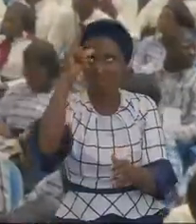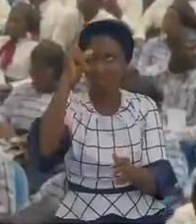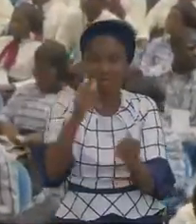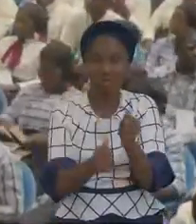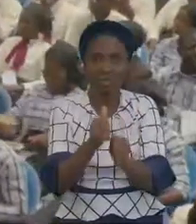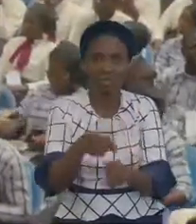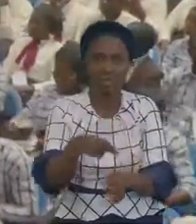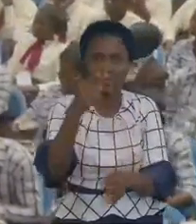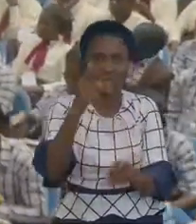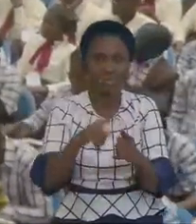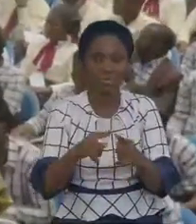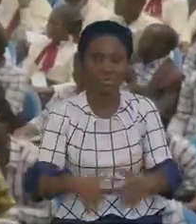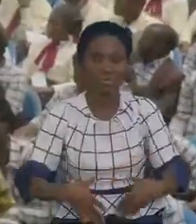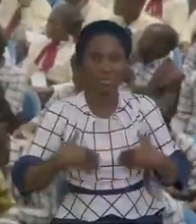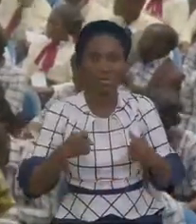vie.